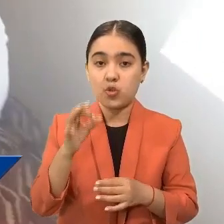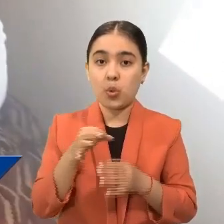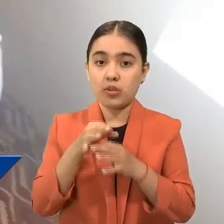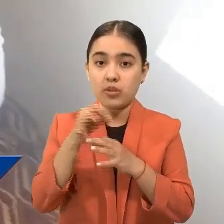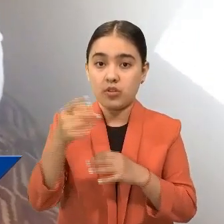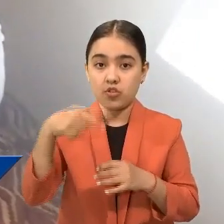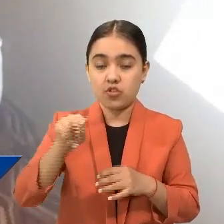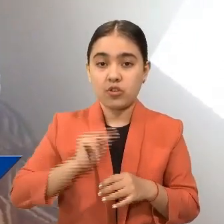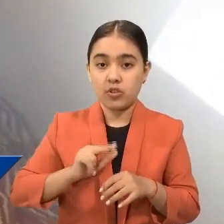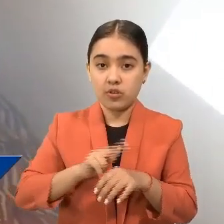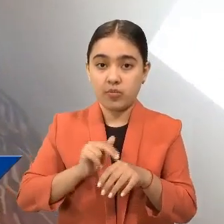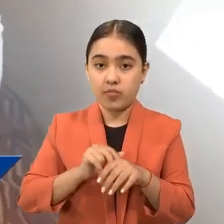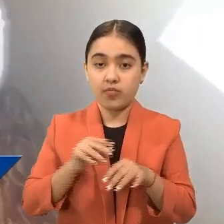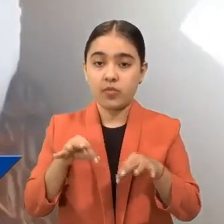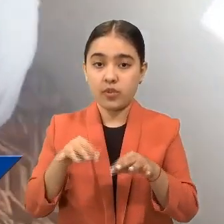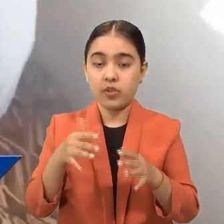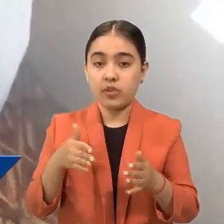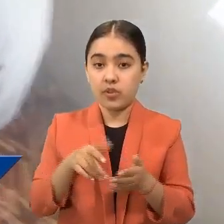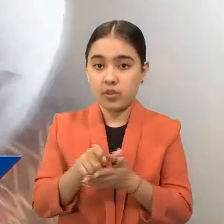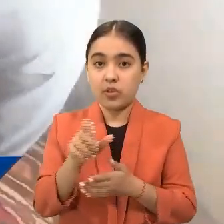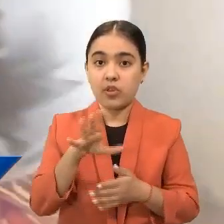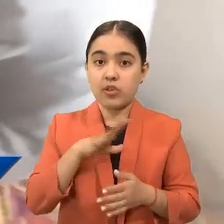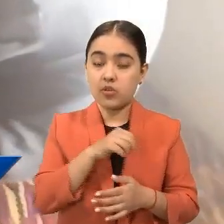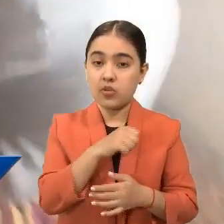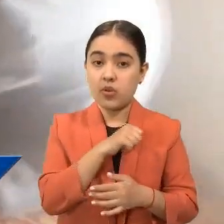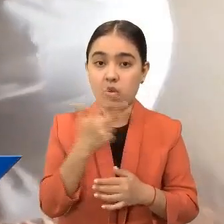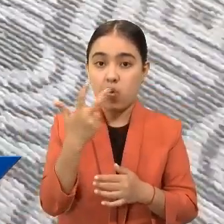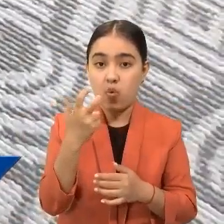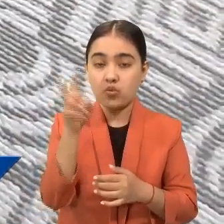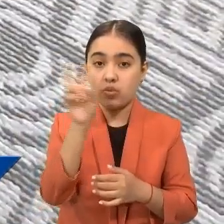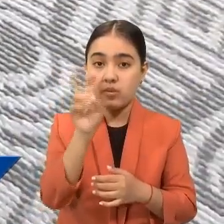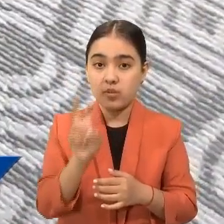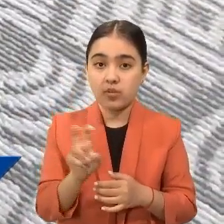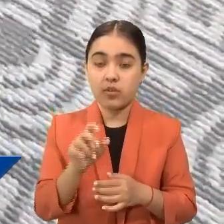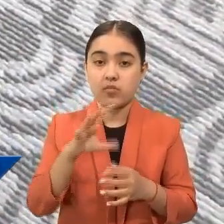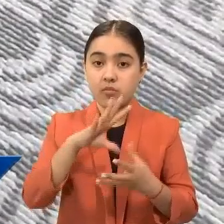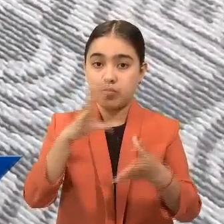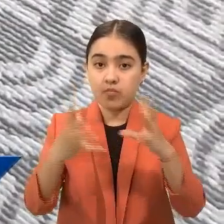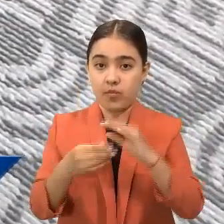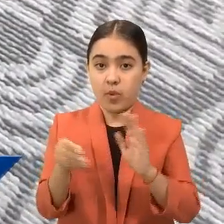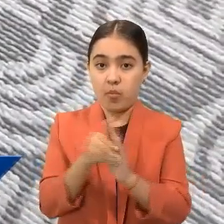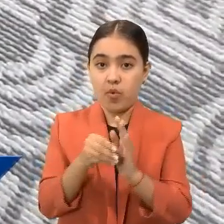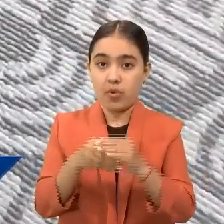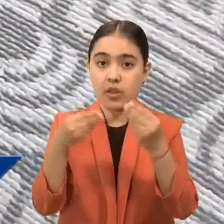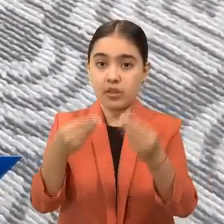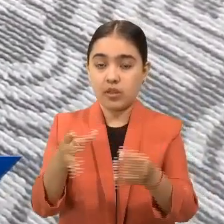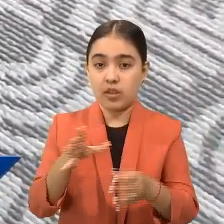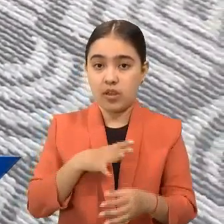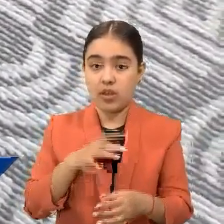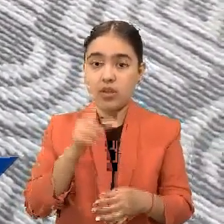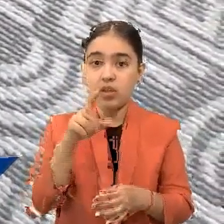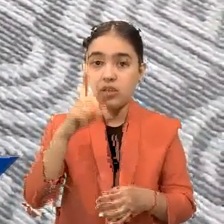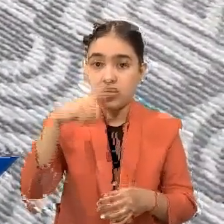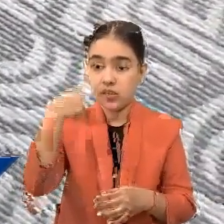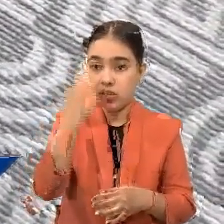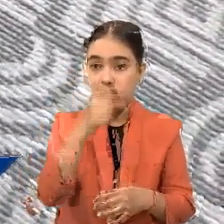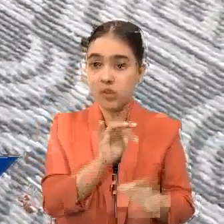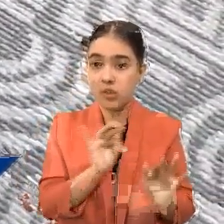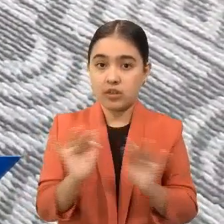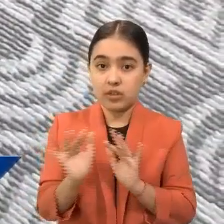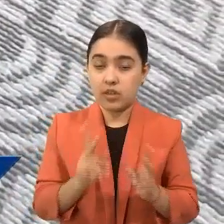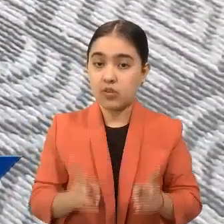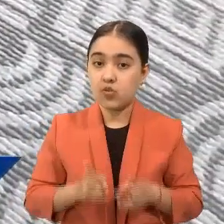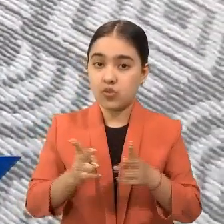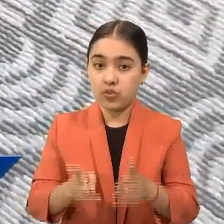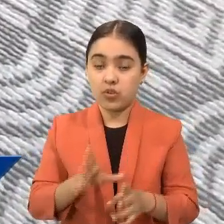ishlar bo'limi yo'l harakati xavfsizligi guruhi inspektoriga 300 AQSh dollar miqdorida pora taklif qilgan. Xodim esa unga harakatlari jinoyat